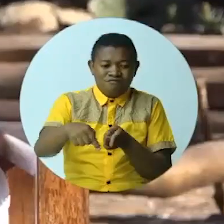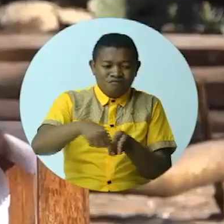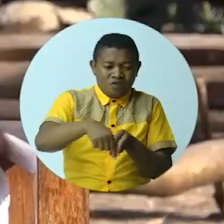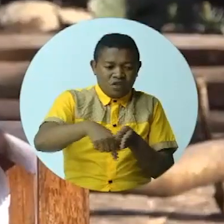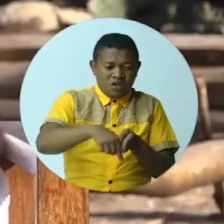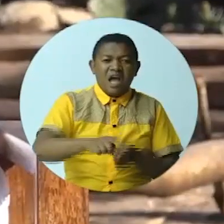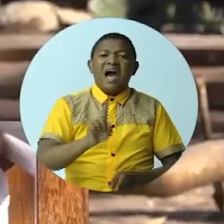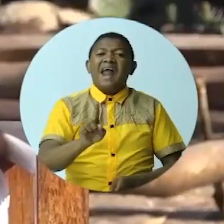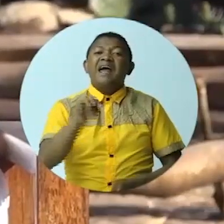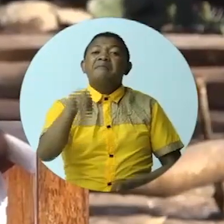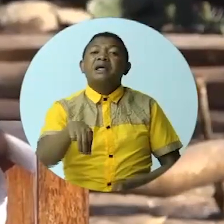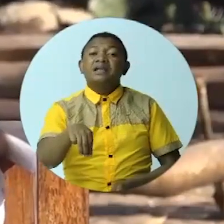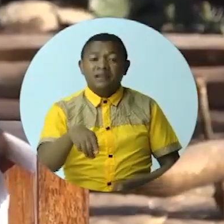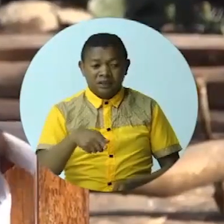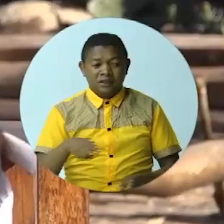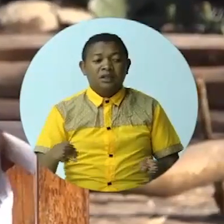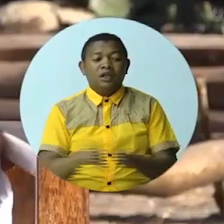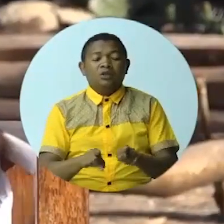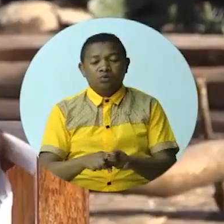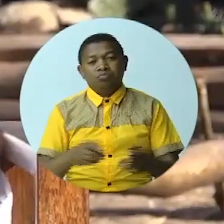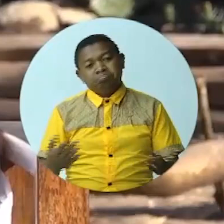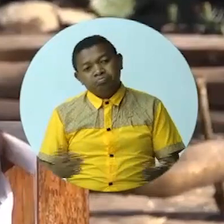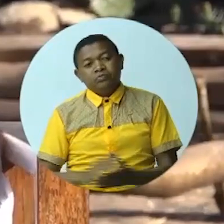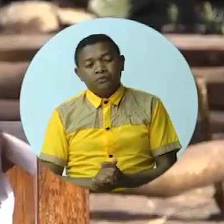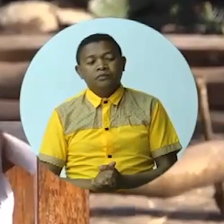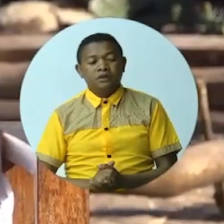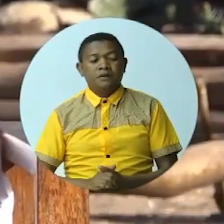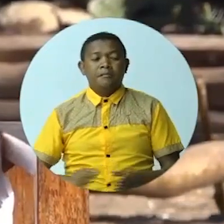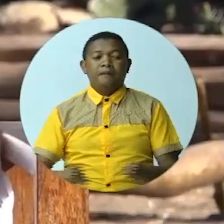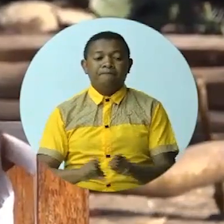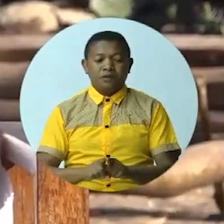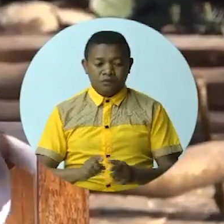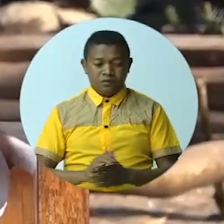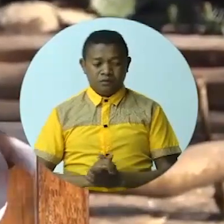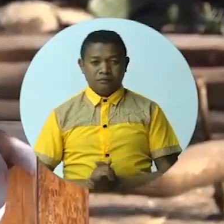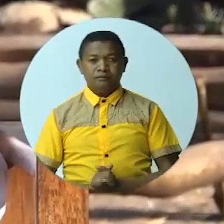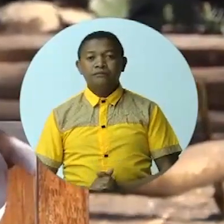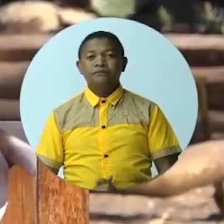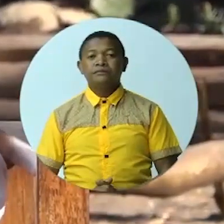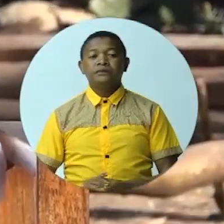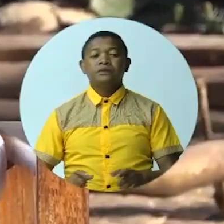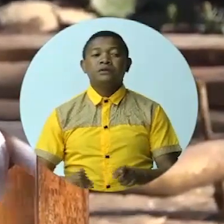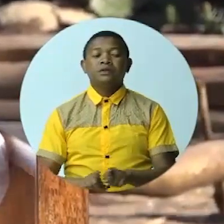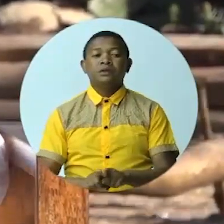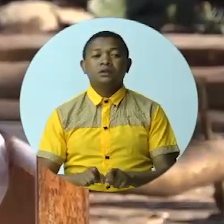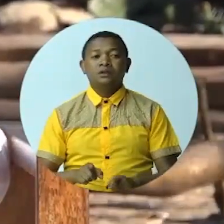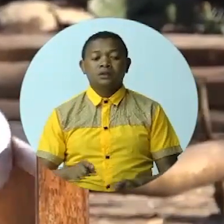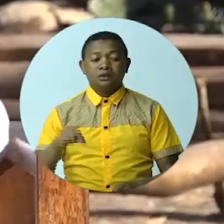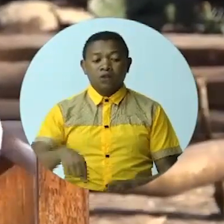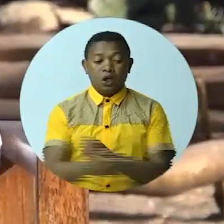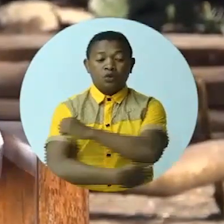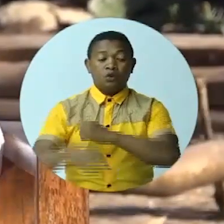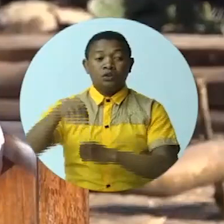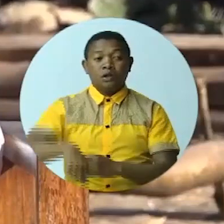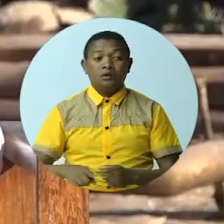No ho ataontsika ho atontsika amin'ny amin'ny tontsy. Efa ho atontsika